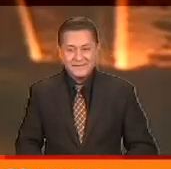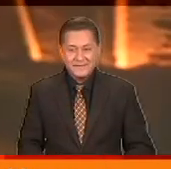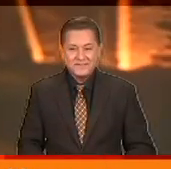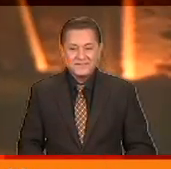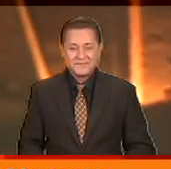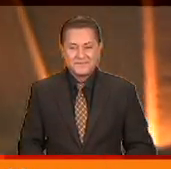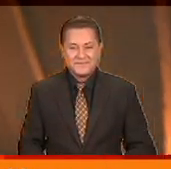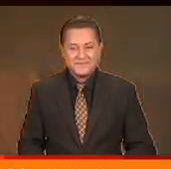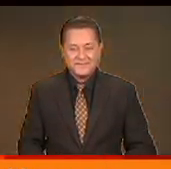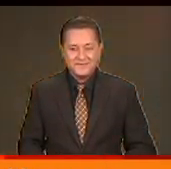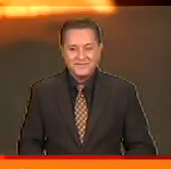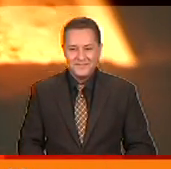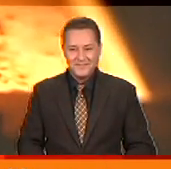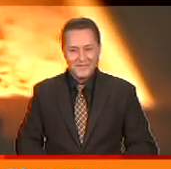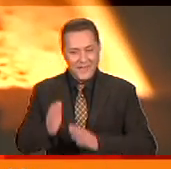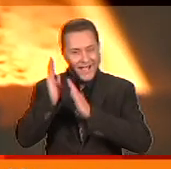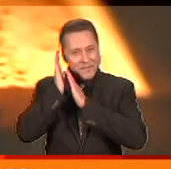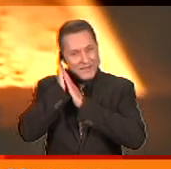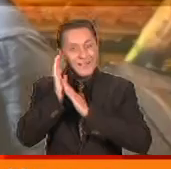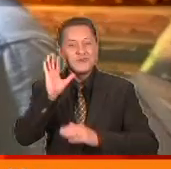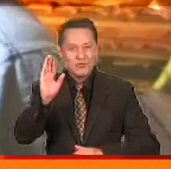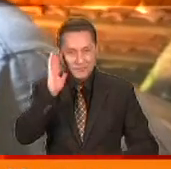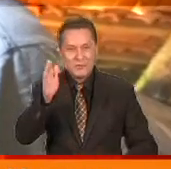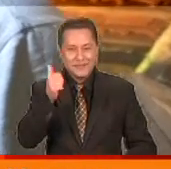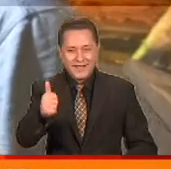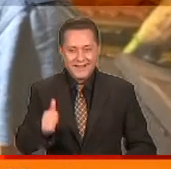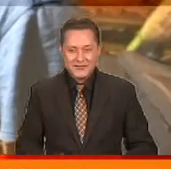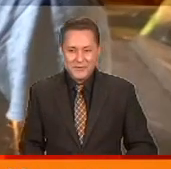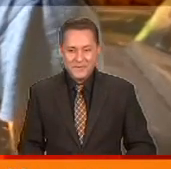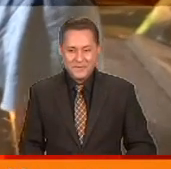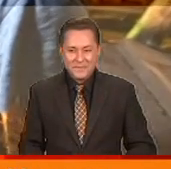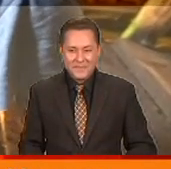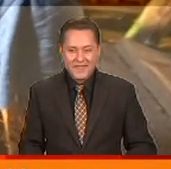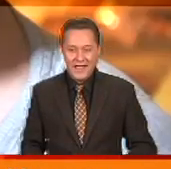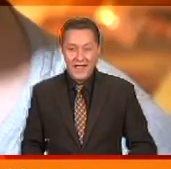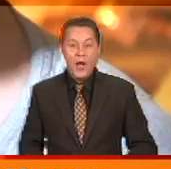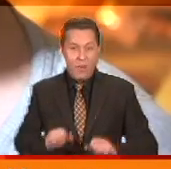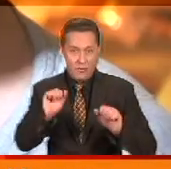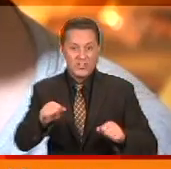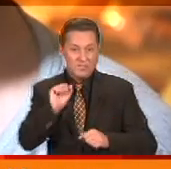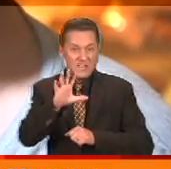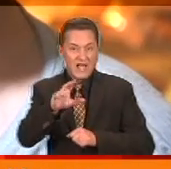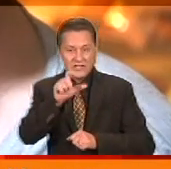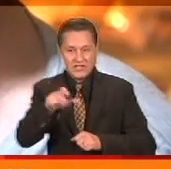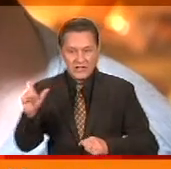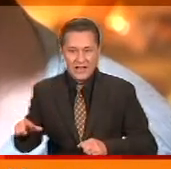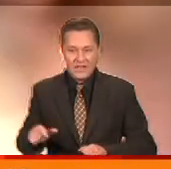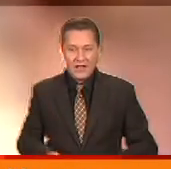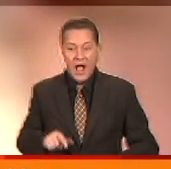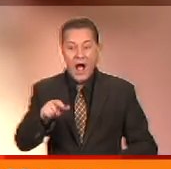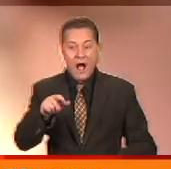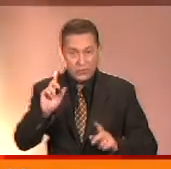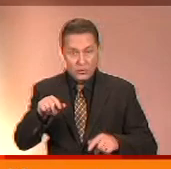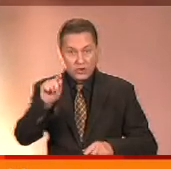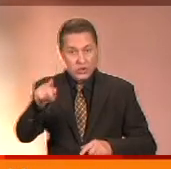Ну да, тут ночь переночуешь, будет хорошо. При желании здесь человек 15 может разместиться. А вы тоже тут спите с семьей? Да.